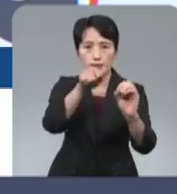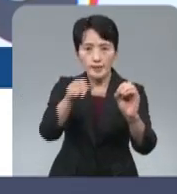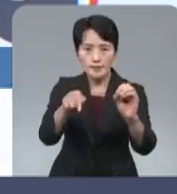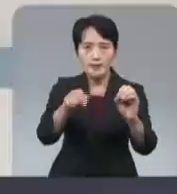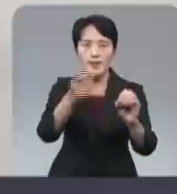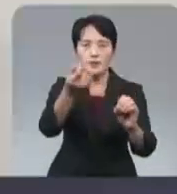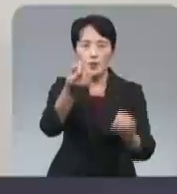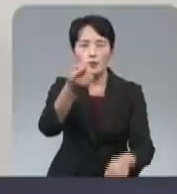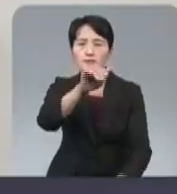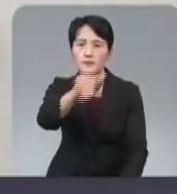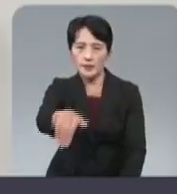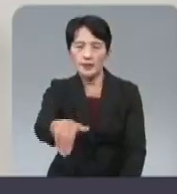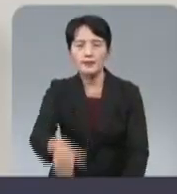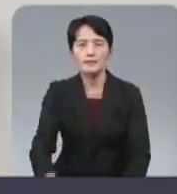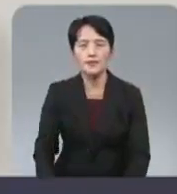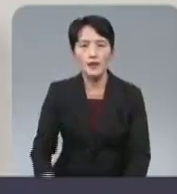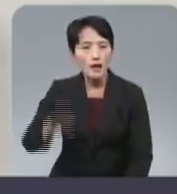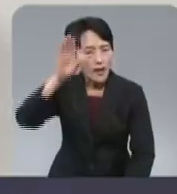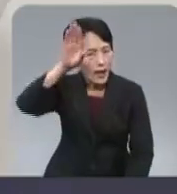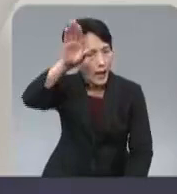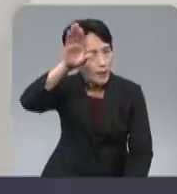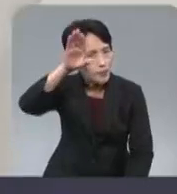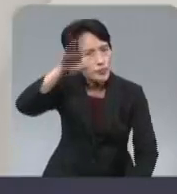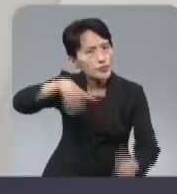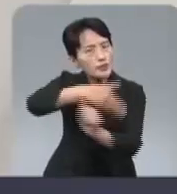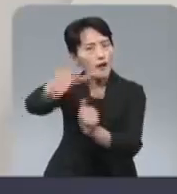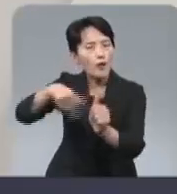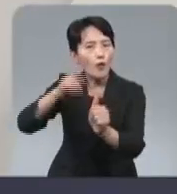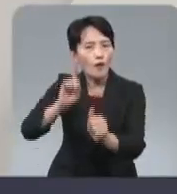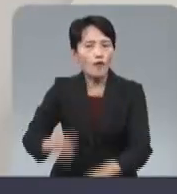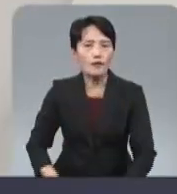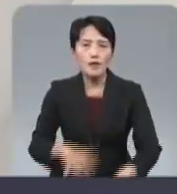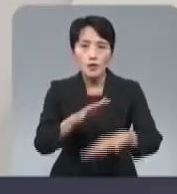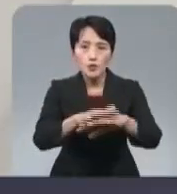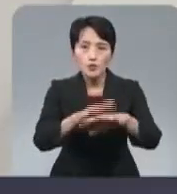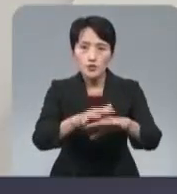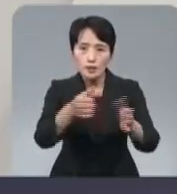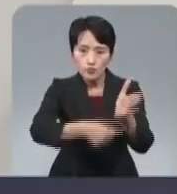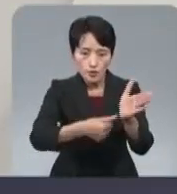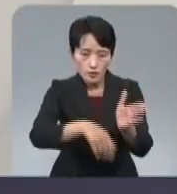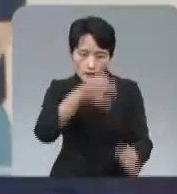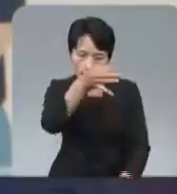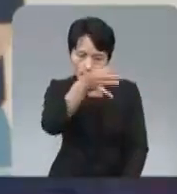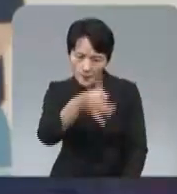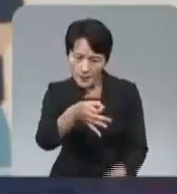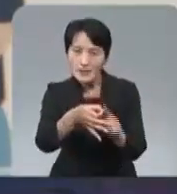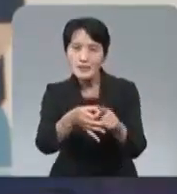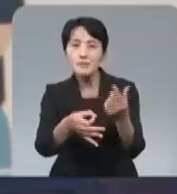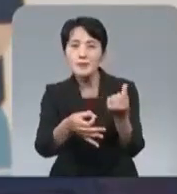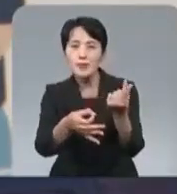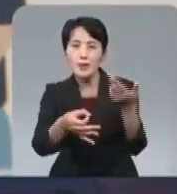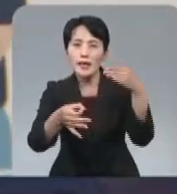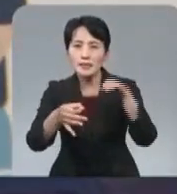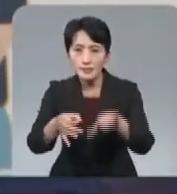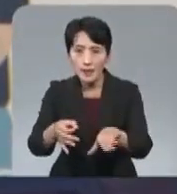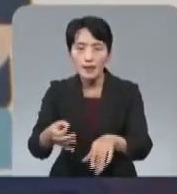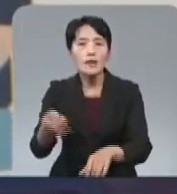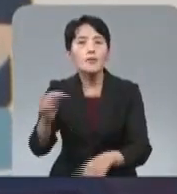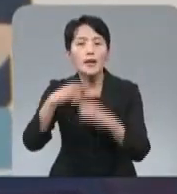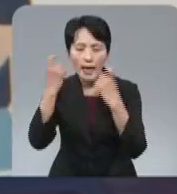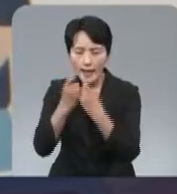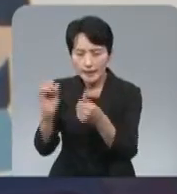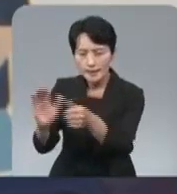2000 20 les perspectives d'avenir à s'annonce inquiétante les prix des services individuels devrait grimper à la suite de l'amélioration